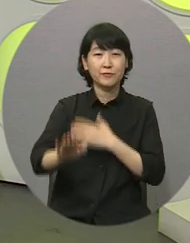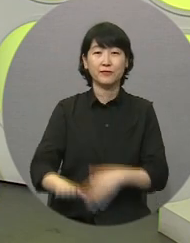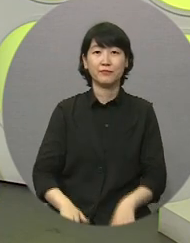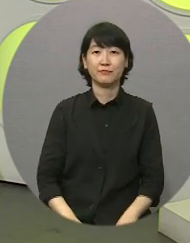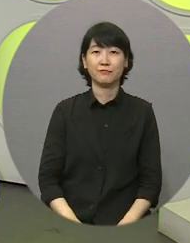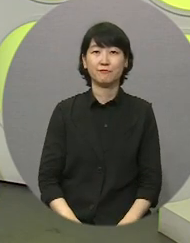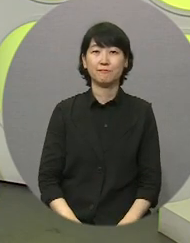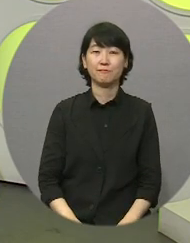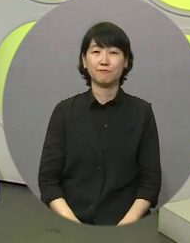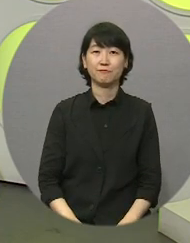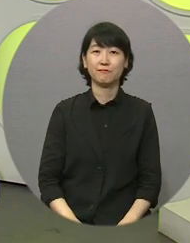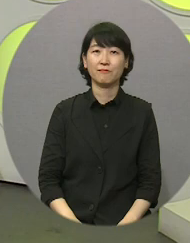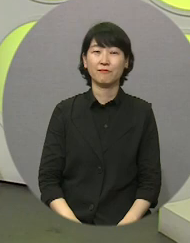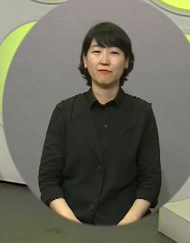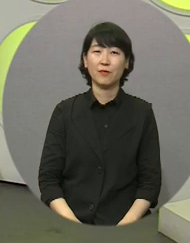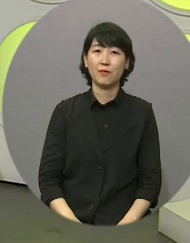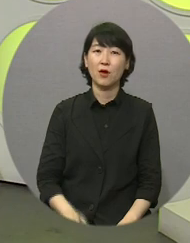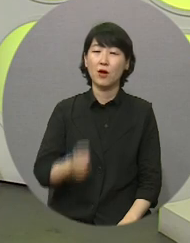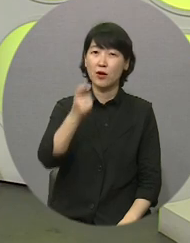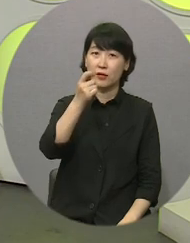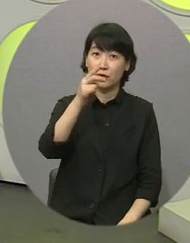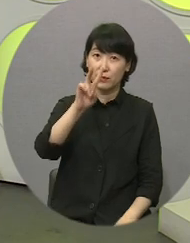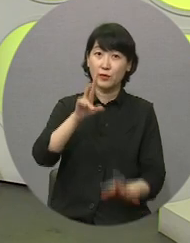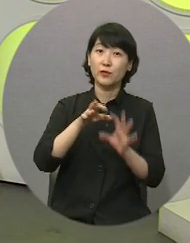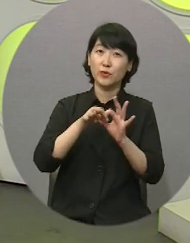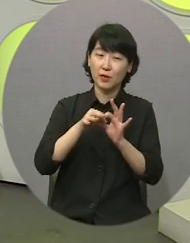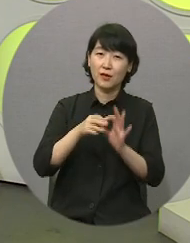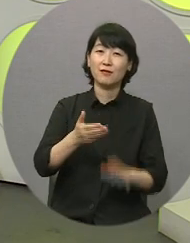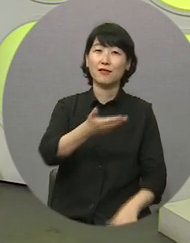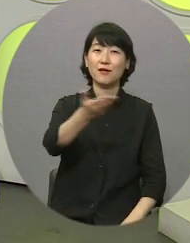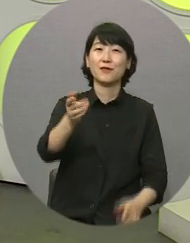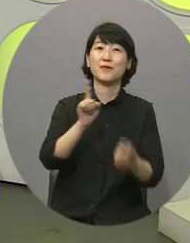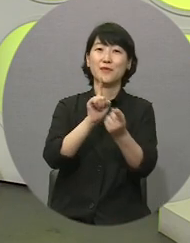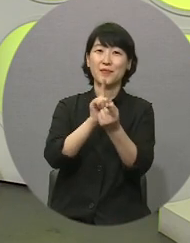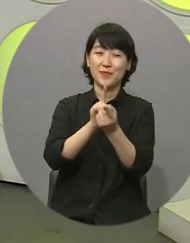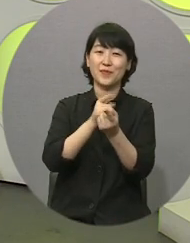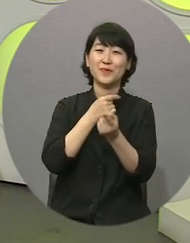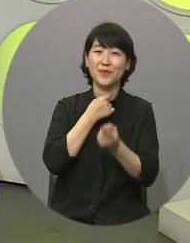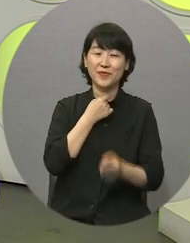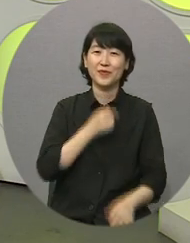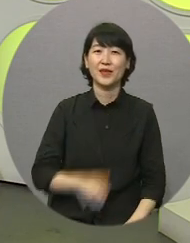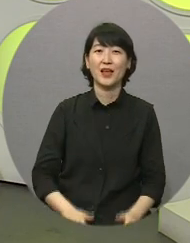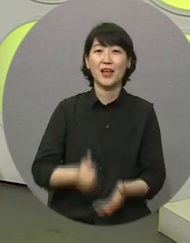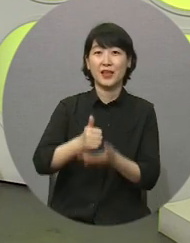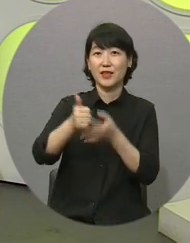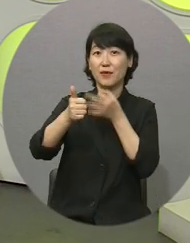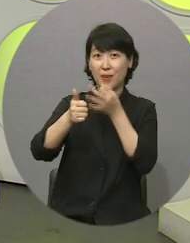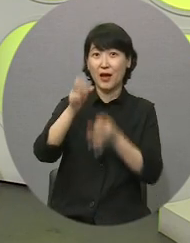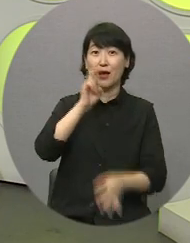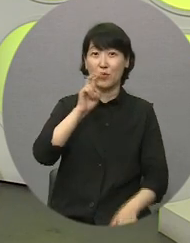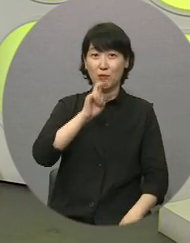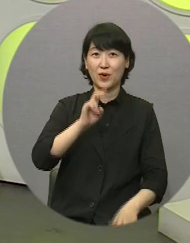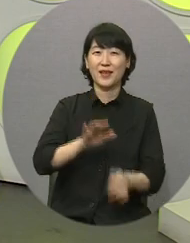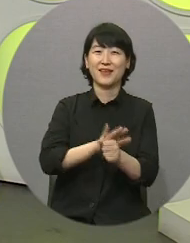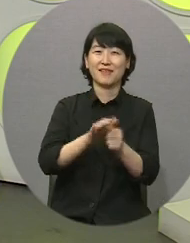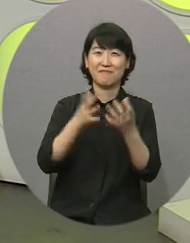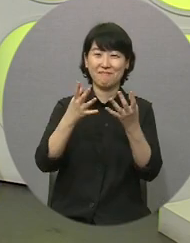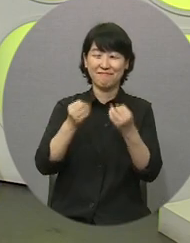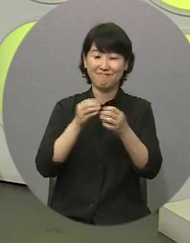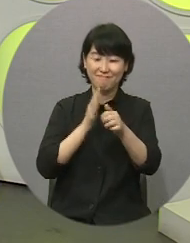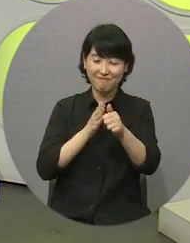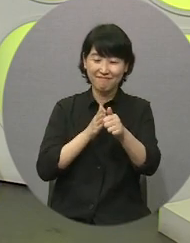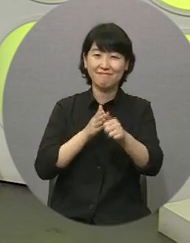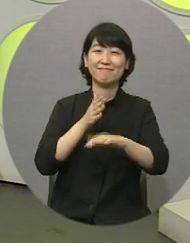이렇게는 방송으로 여러분들을 자주 찾아뵙겠습니다. 니마니마 많이 들어주시고 잘 부탁드리겠습니다.